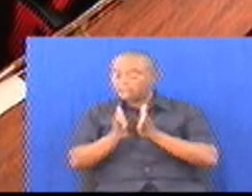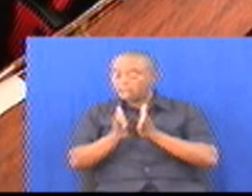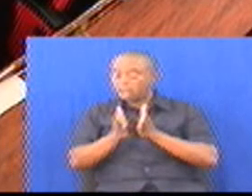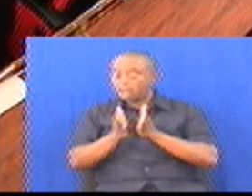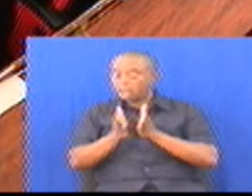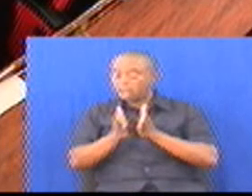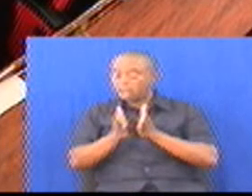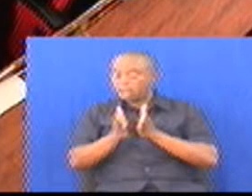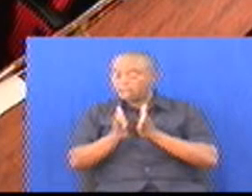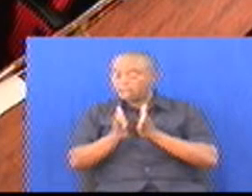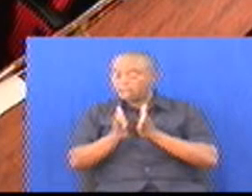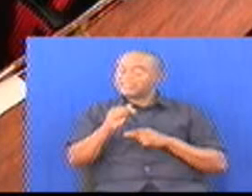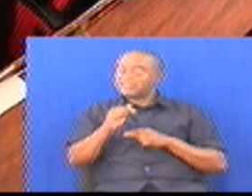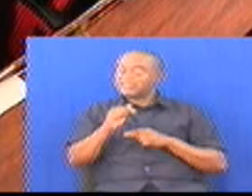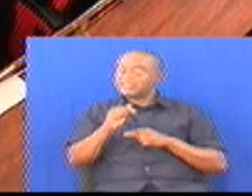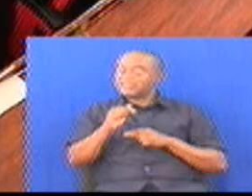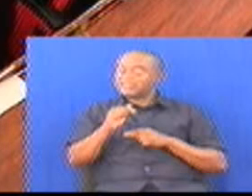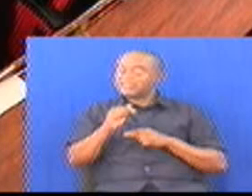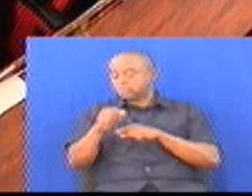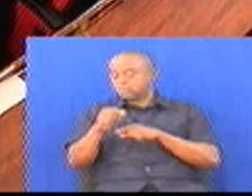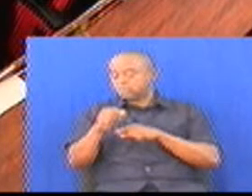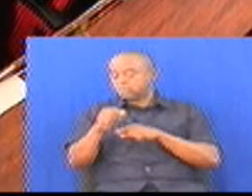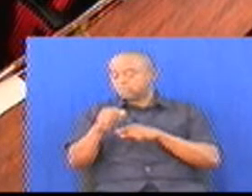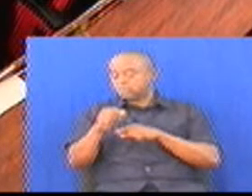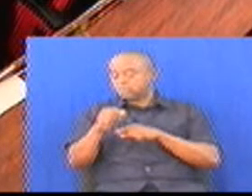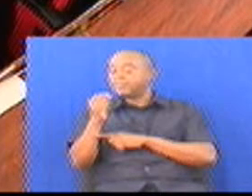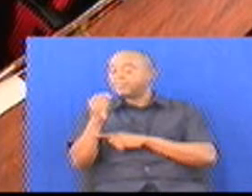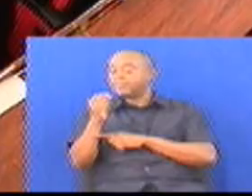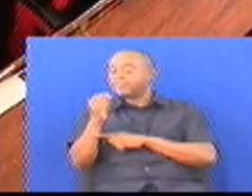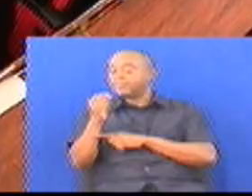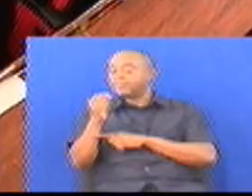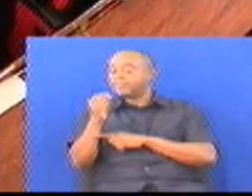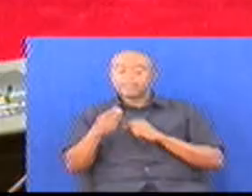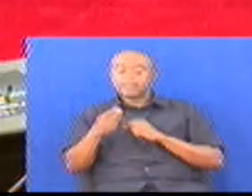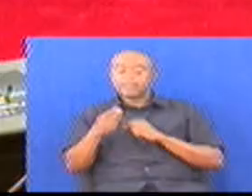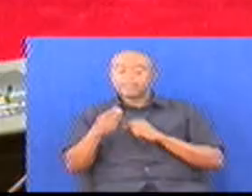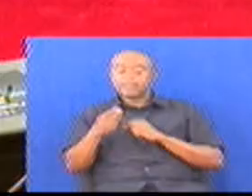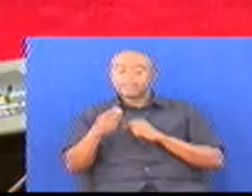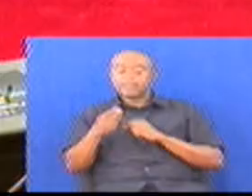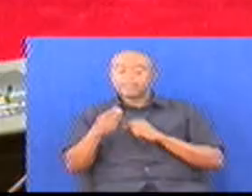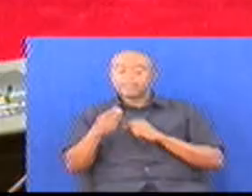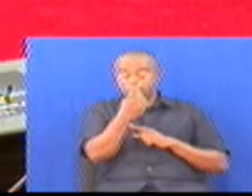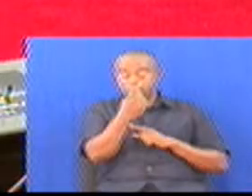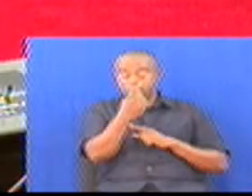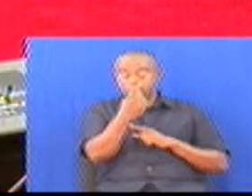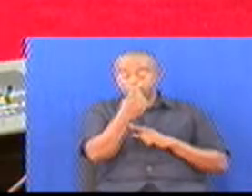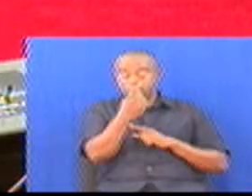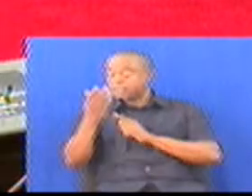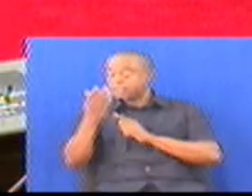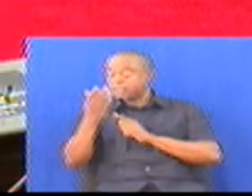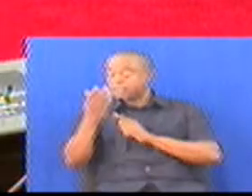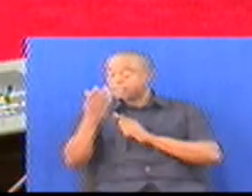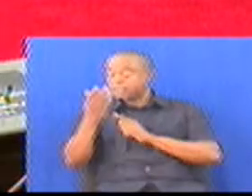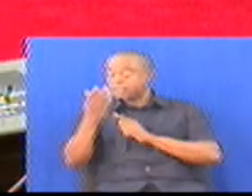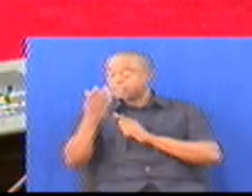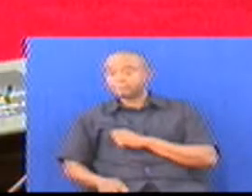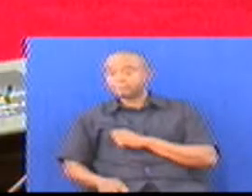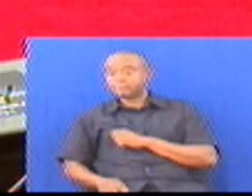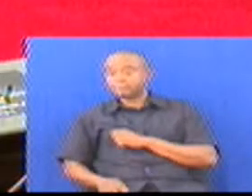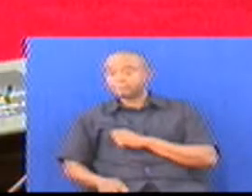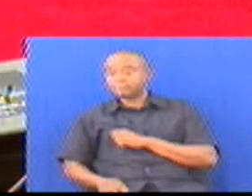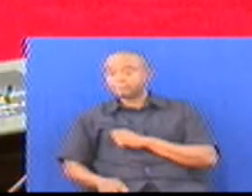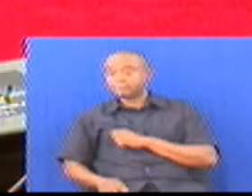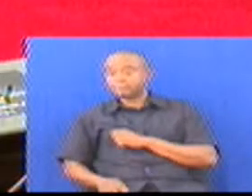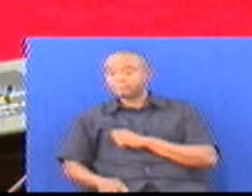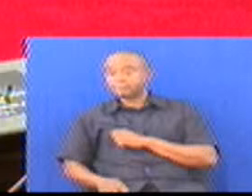umegharimu shilingi trilioni 6.4 fedha za ndani na shilingi trilioni 1.10 fedha za nje. Ujenzi